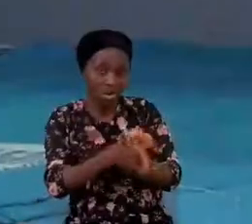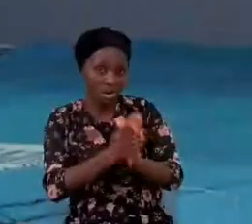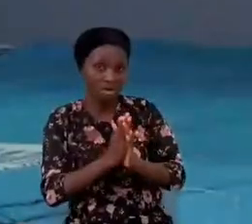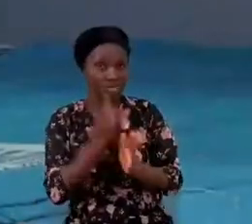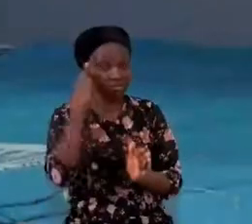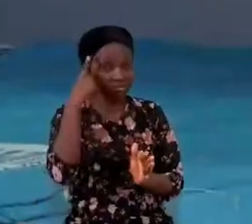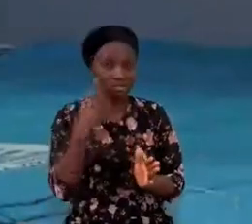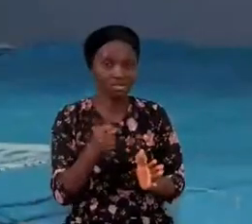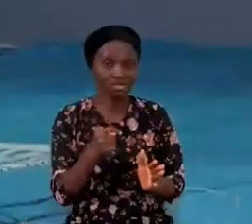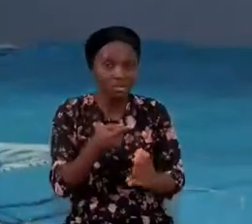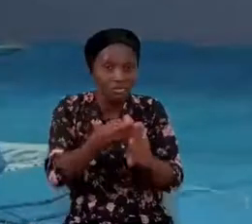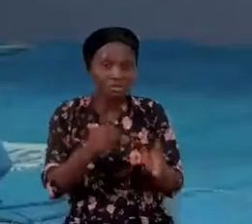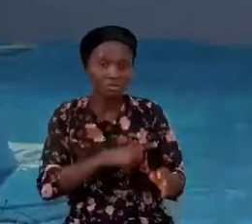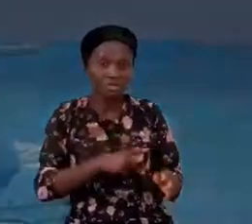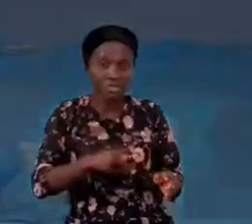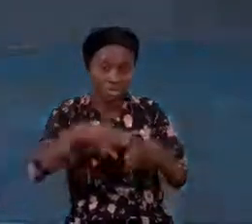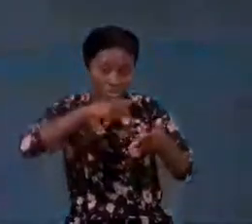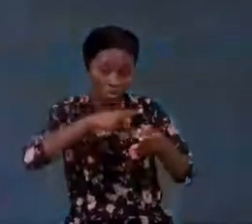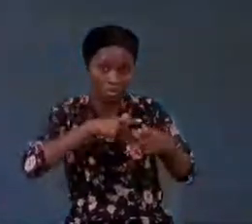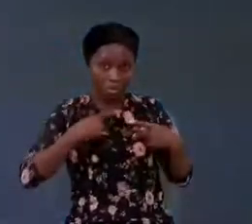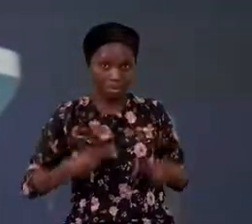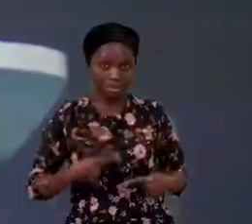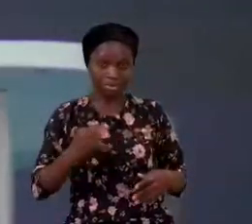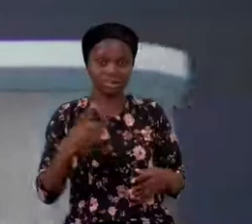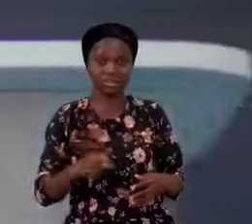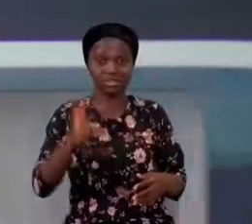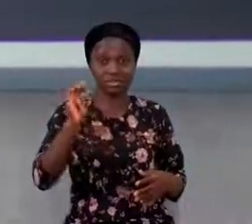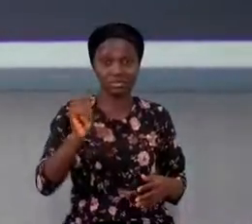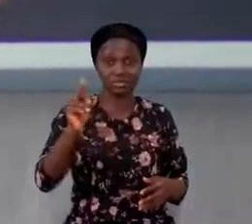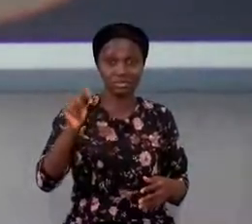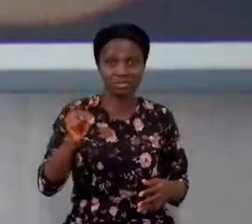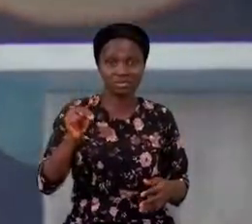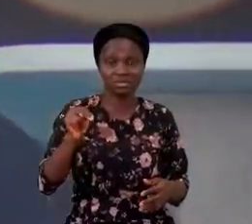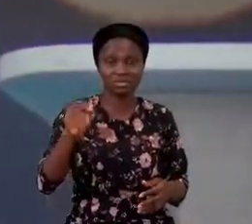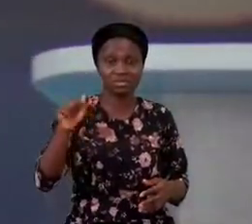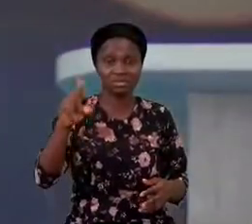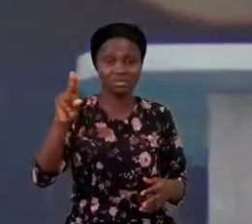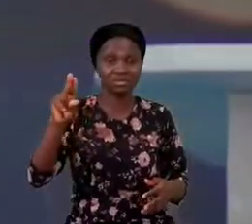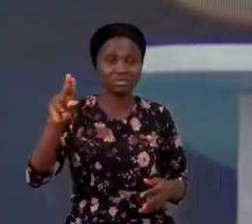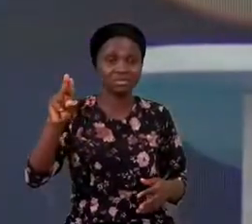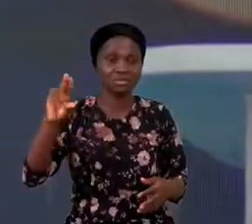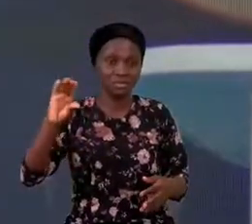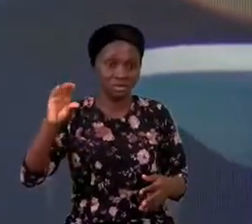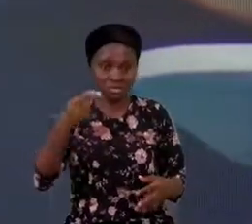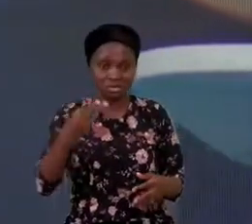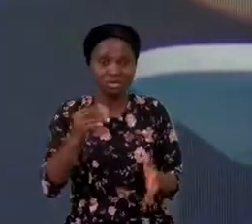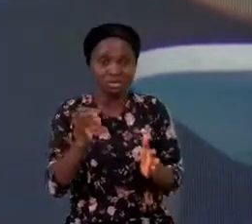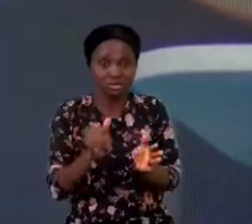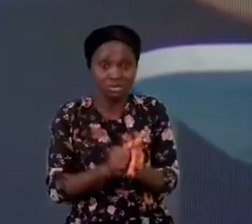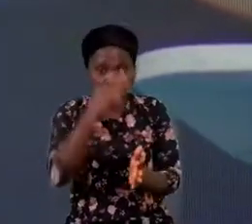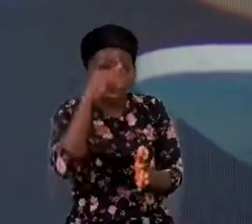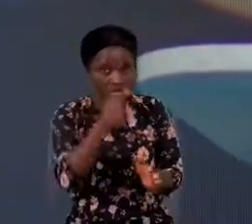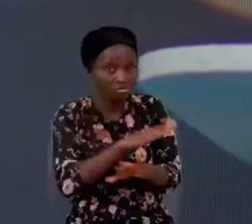Ne pas se souiller. Maintenant, Daniel, pourquoi?